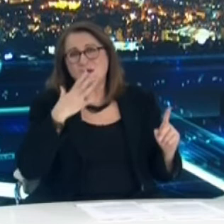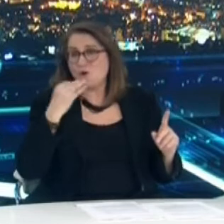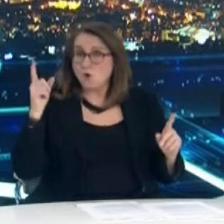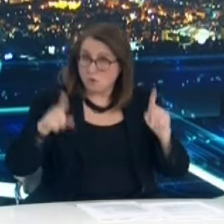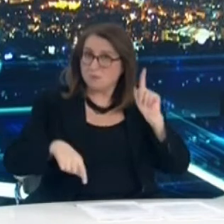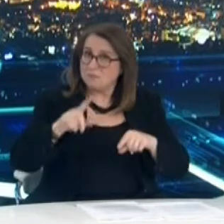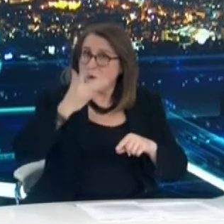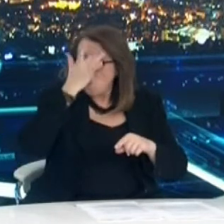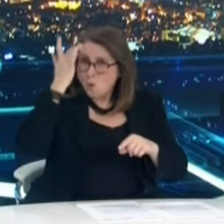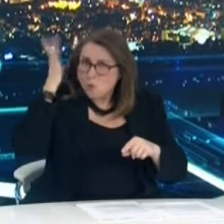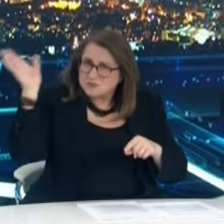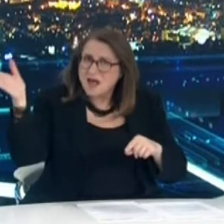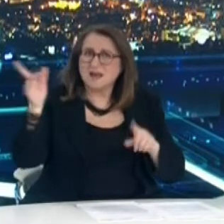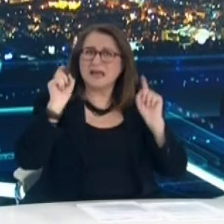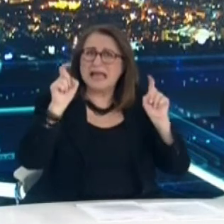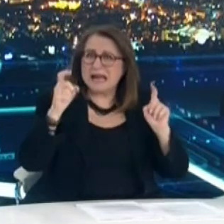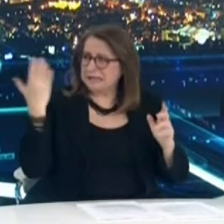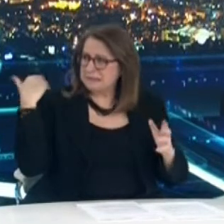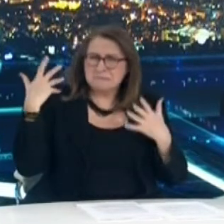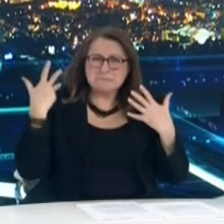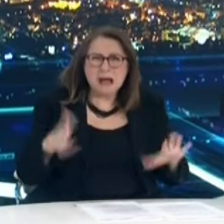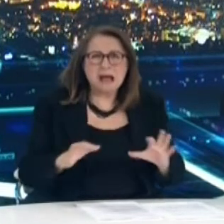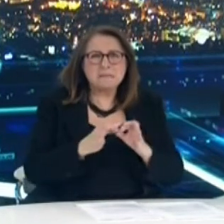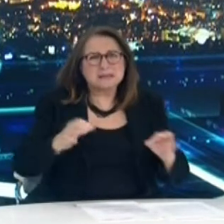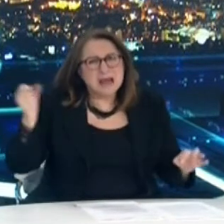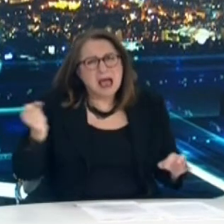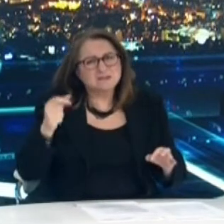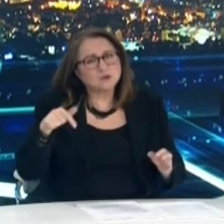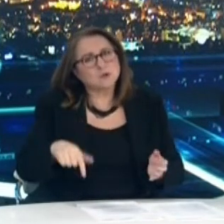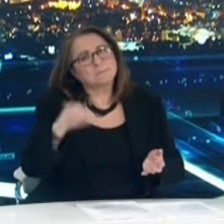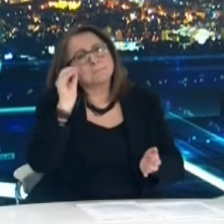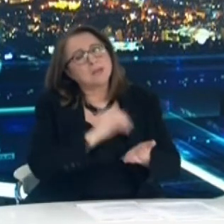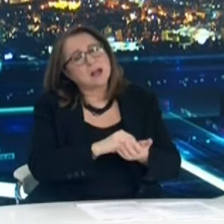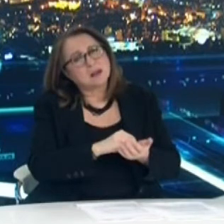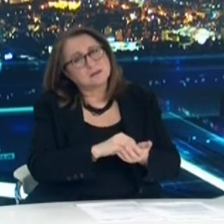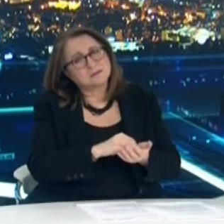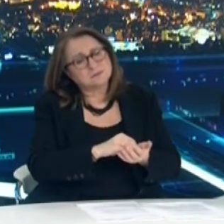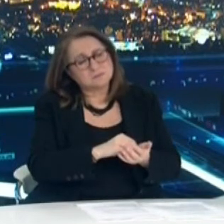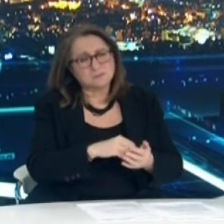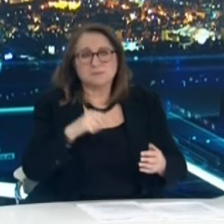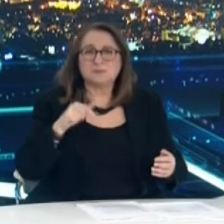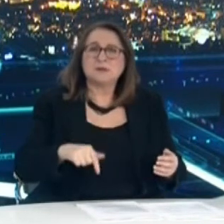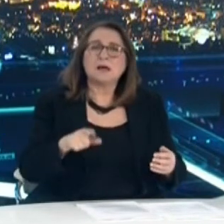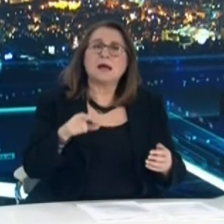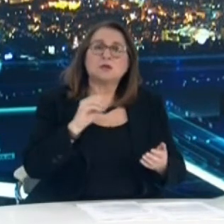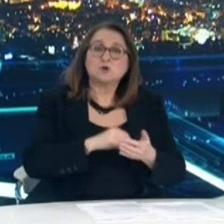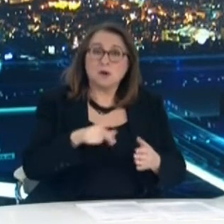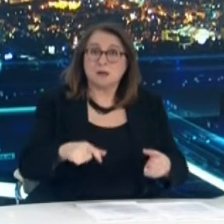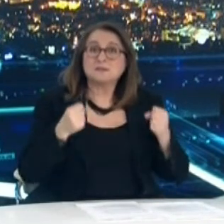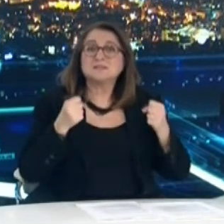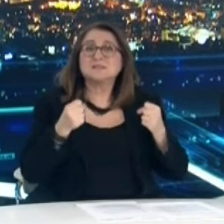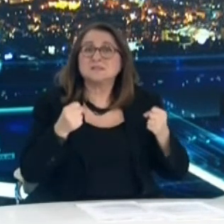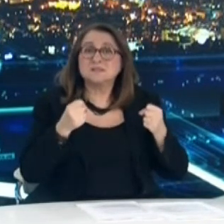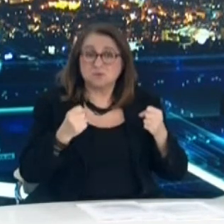περιοριστικά μέτρα. Σχετικά με την Περιφερειακή Ενότητα Λάρισας, θα ήθελα να σας ενημερώσω ότι λαμβάνοντας υπόψη το δεύτερο και εξίσου ισχυρό σεισμό